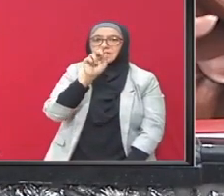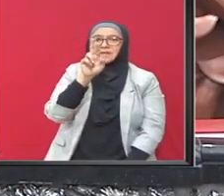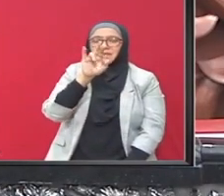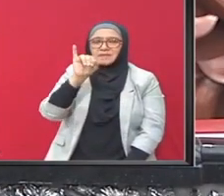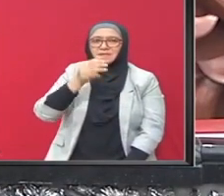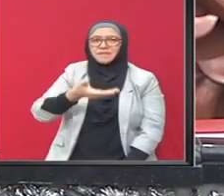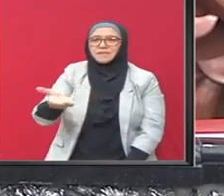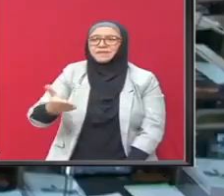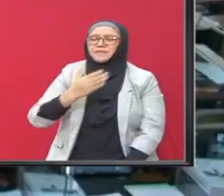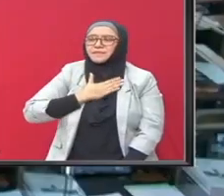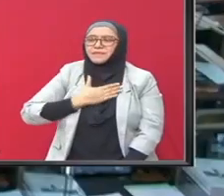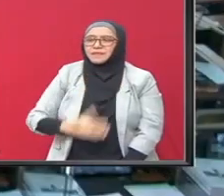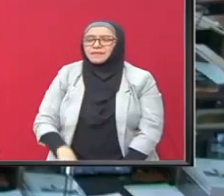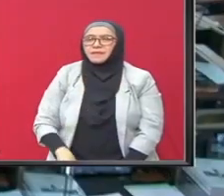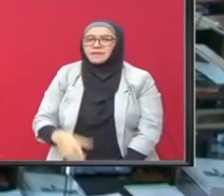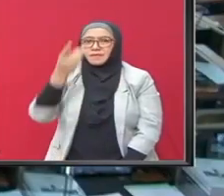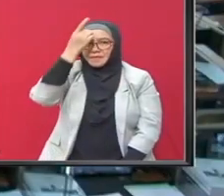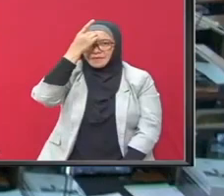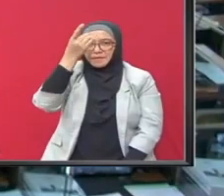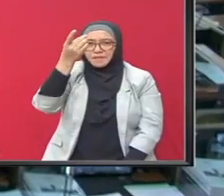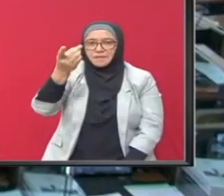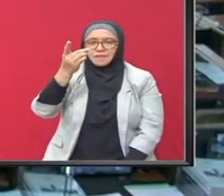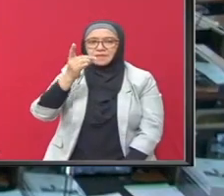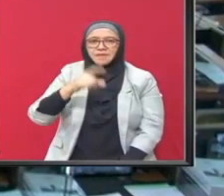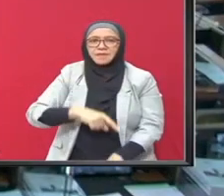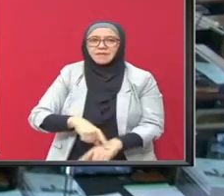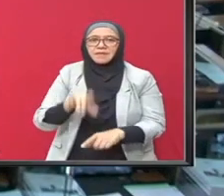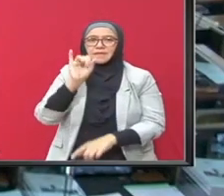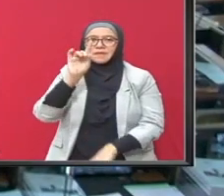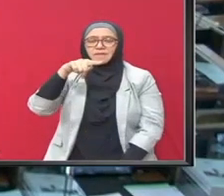silakan chatsticker seolah lumpuh